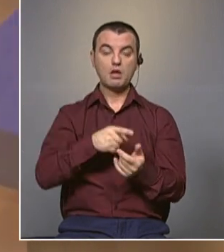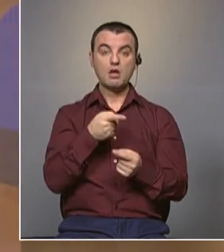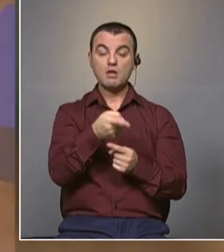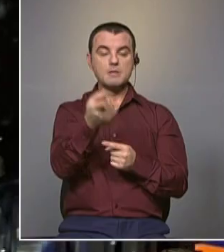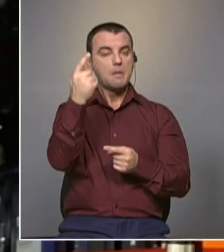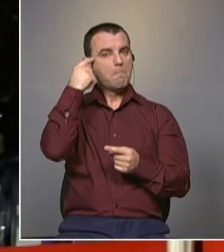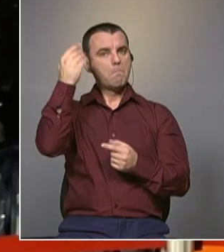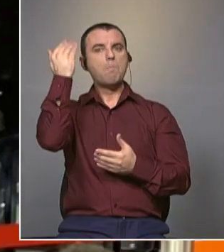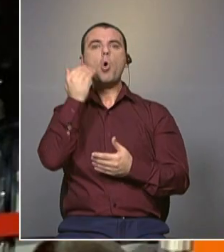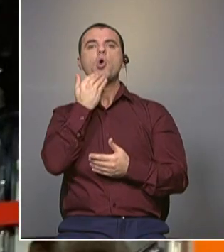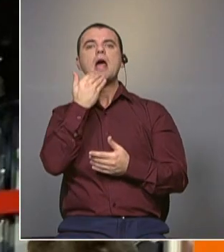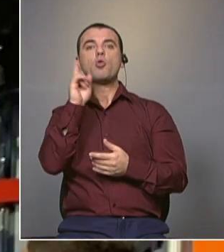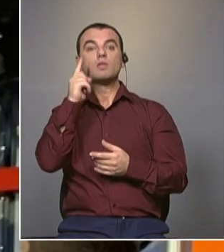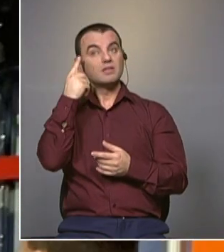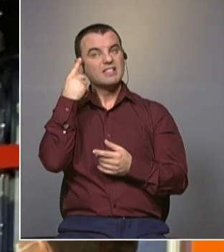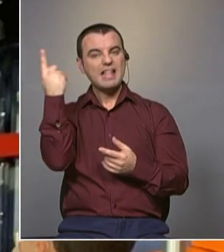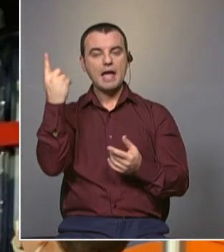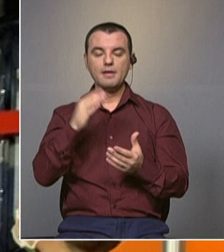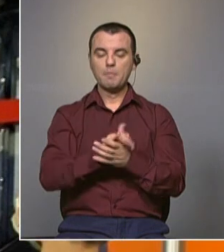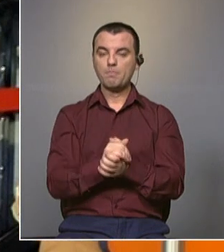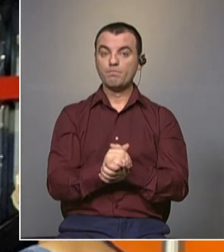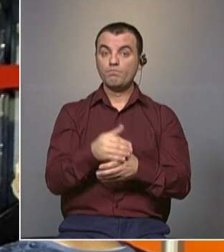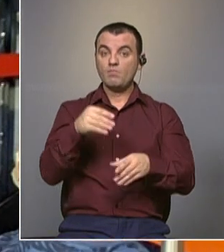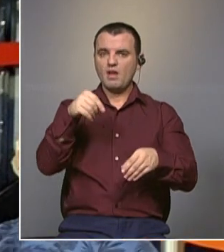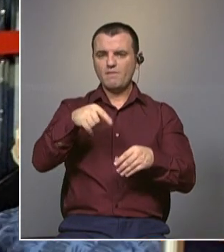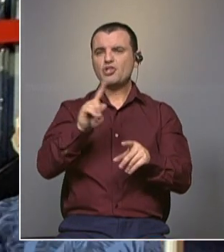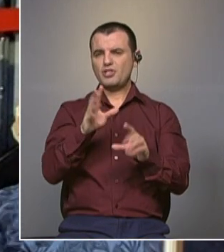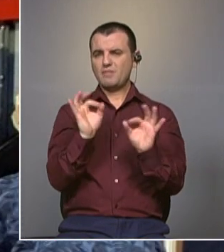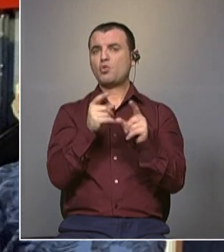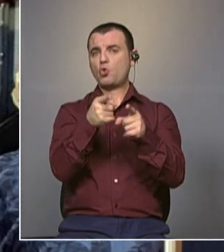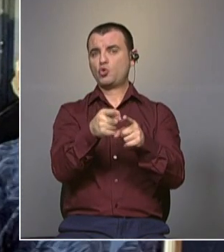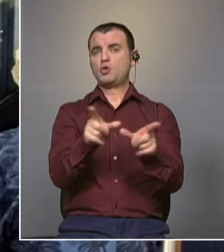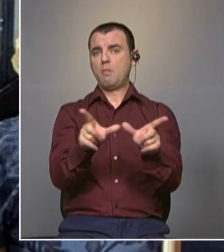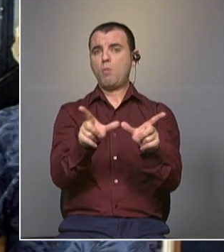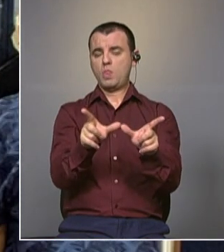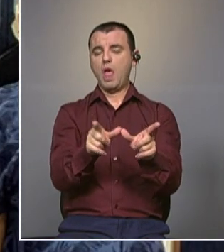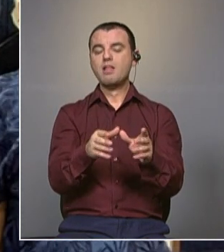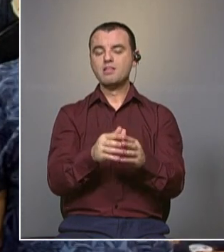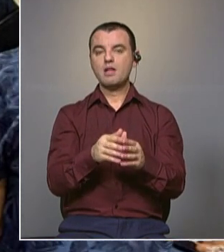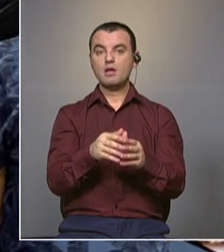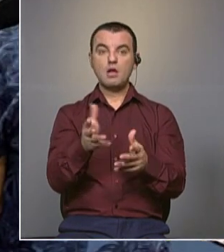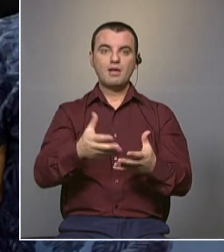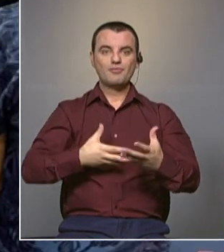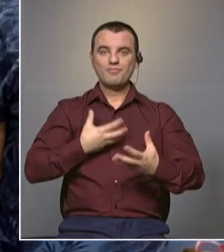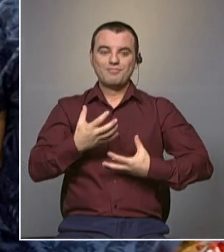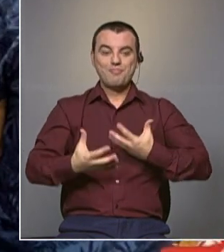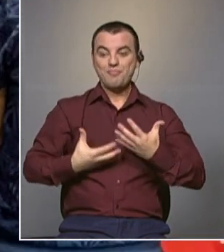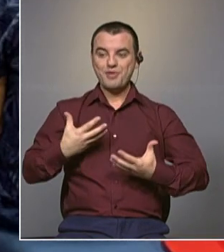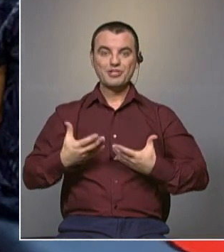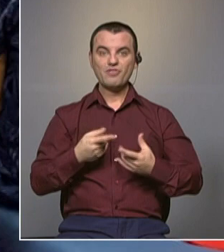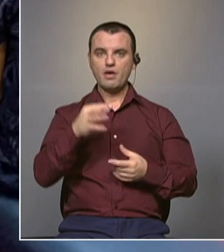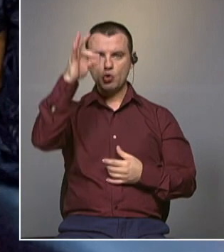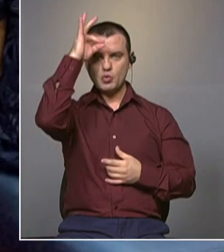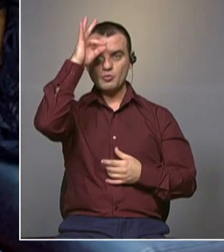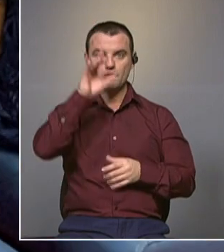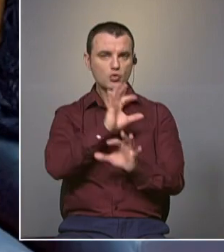по-рано. Вече не се използва точно този модел, но пак е един много интересен. На преживяването за учениците, предполагаме,